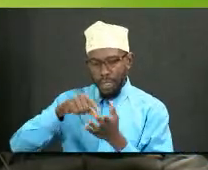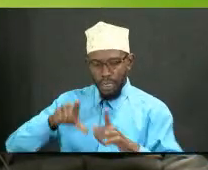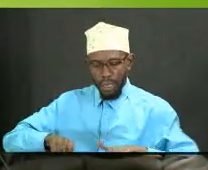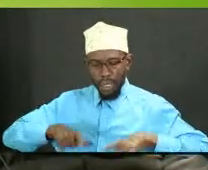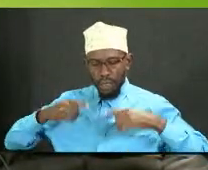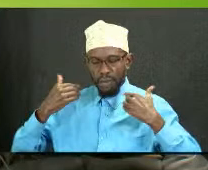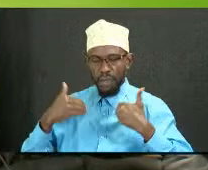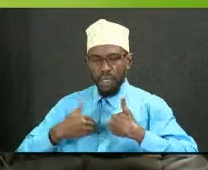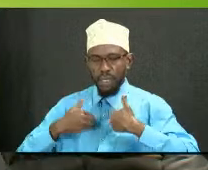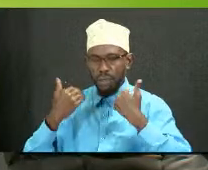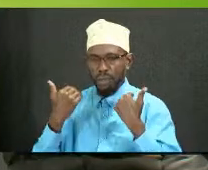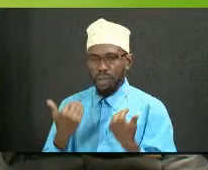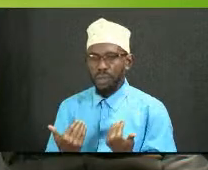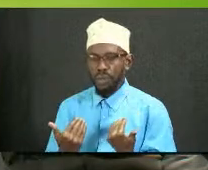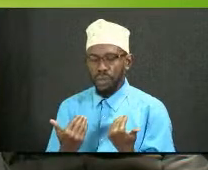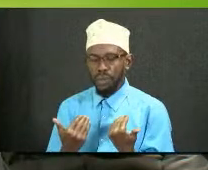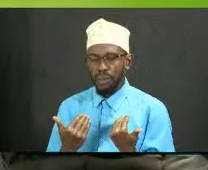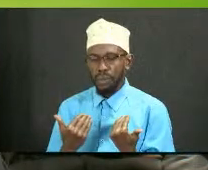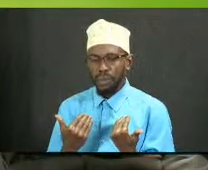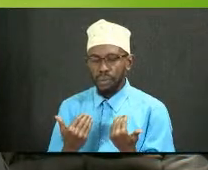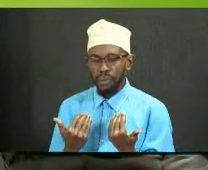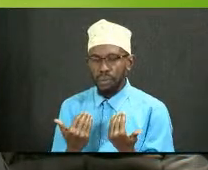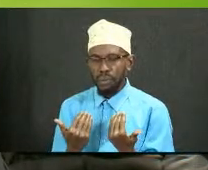ambayo niko nayo, ile kuwa